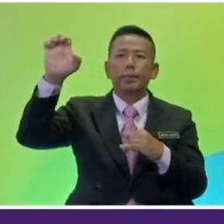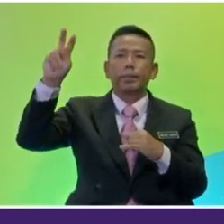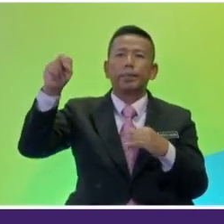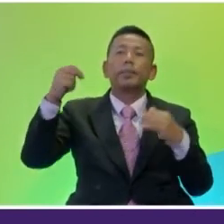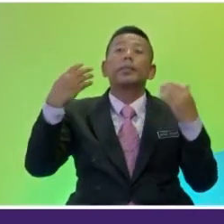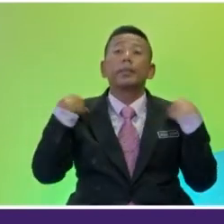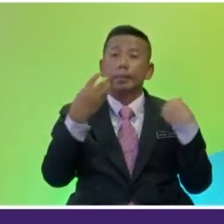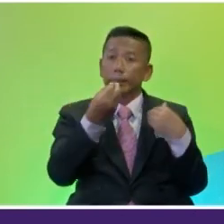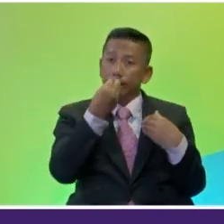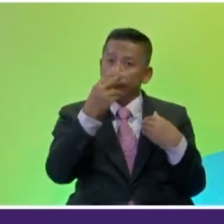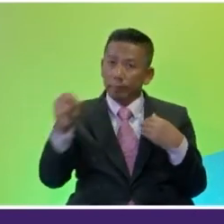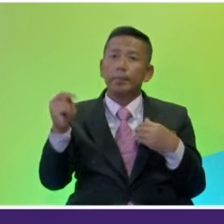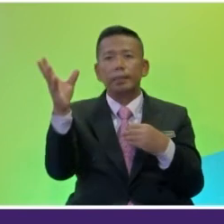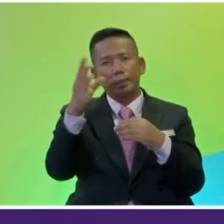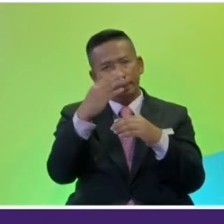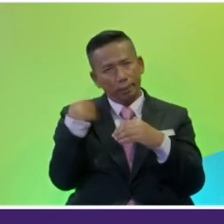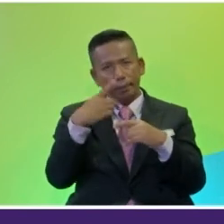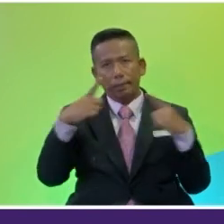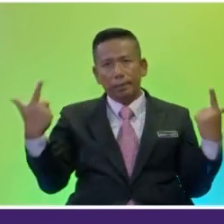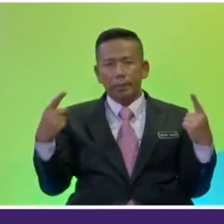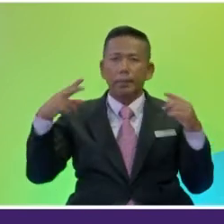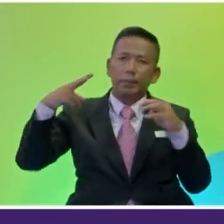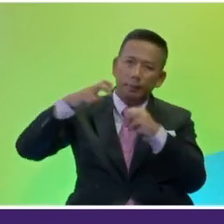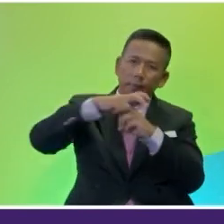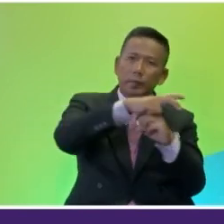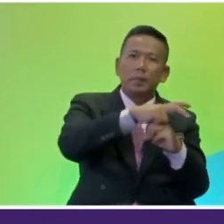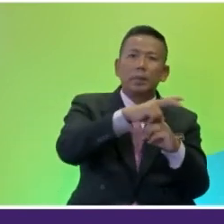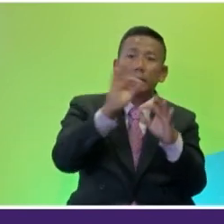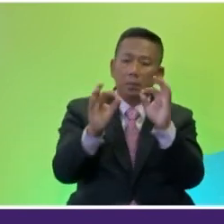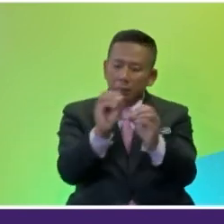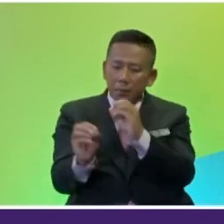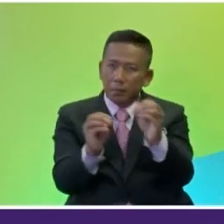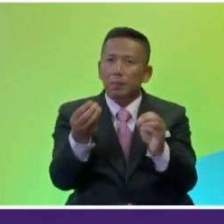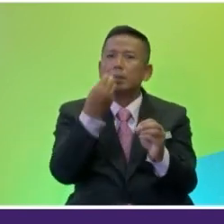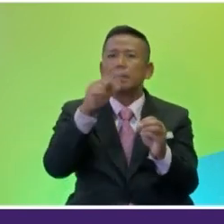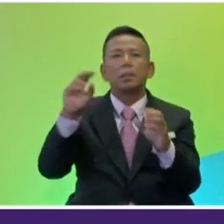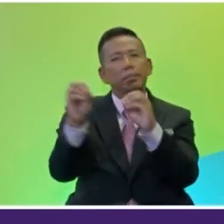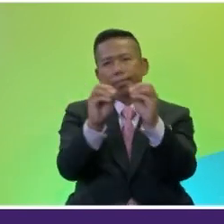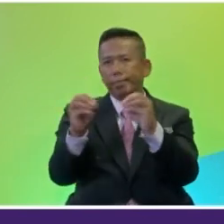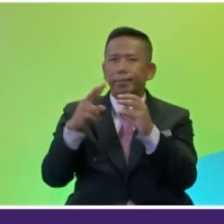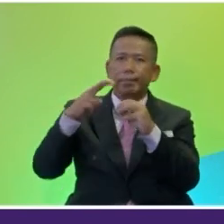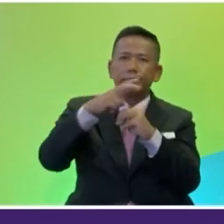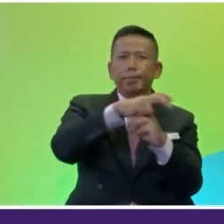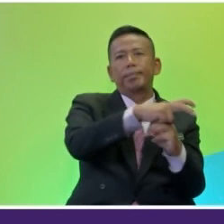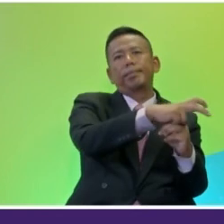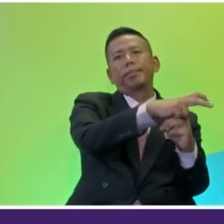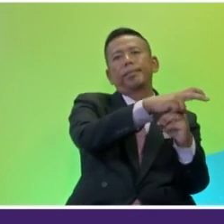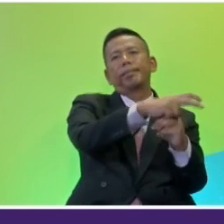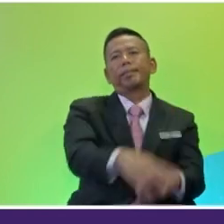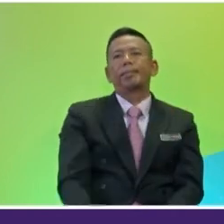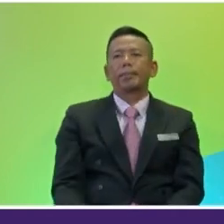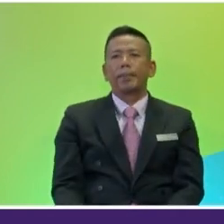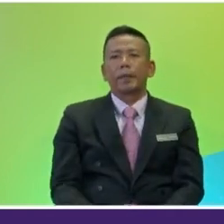adalah mikroorganisme oh nanti ada lah makhluk organisme Coba lihat gambar di situ ada nitrit ada yang